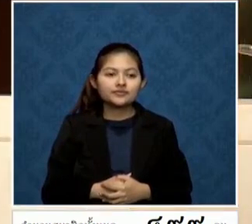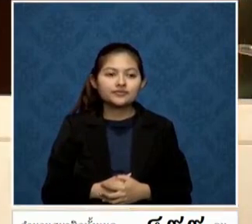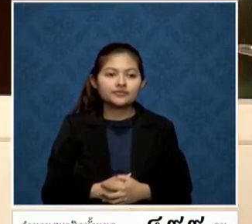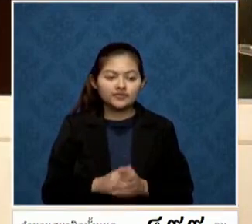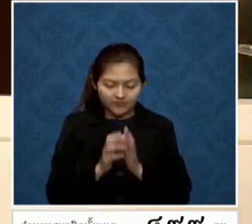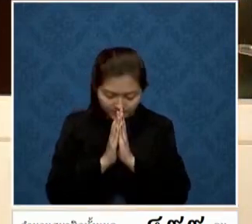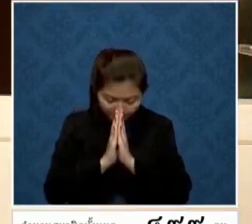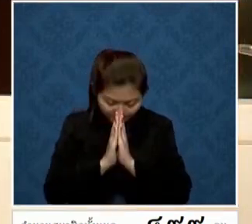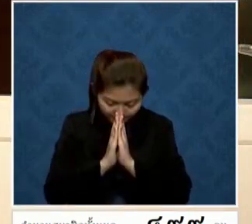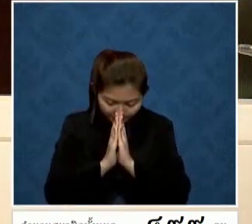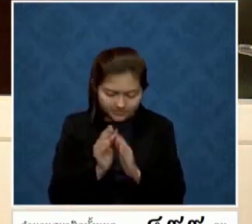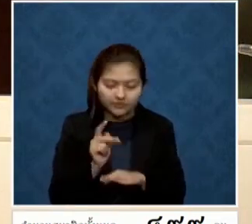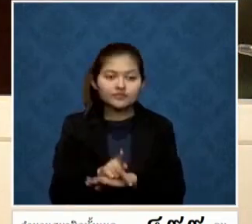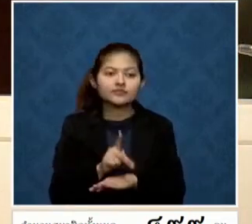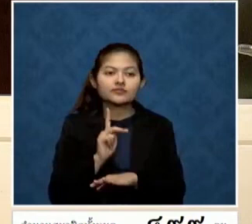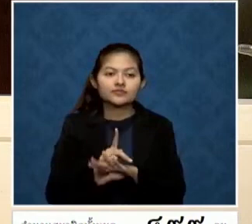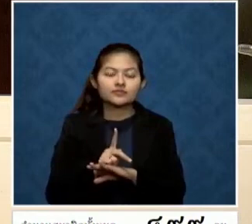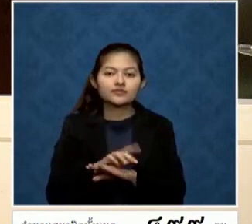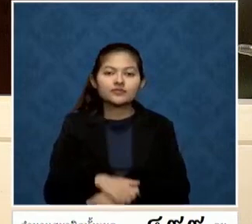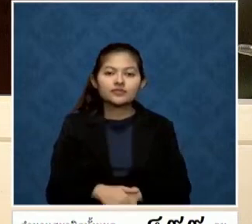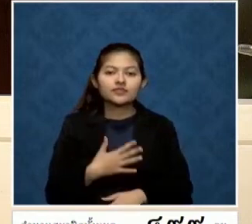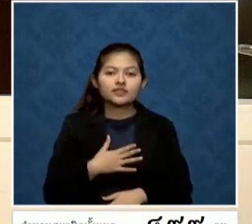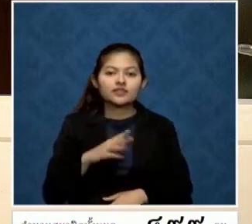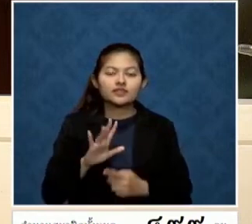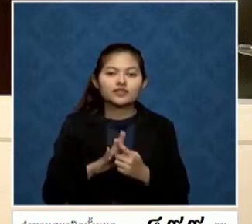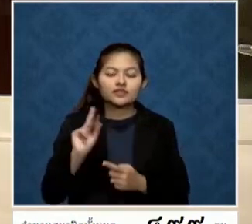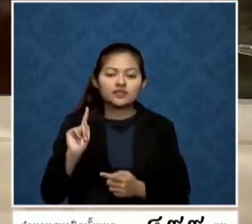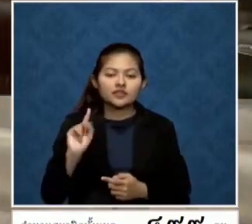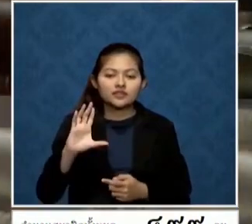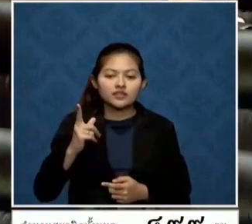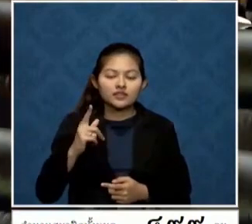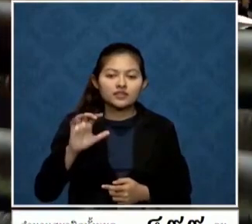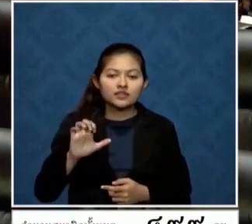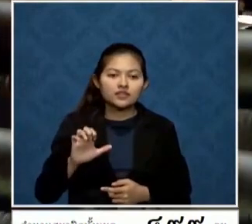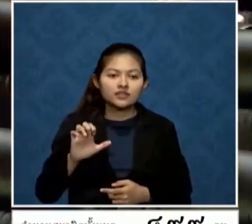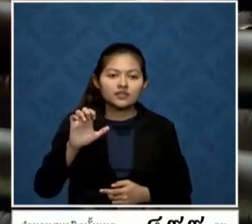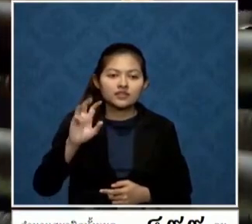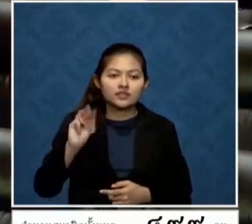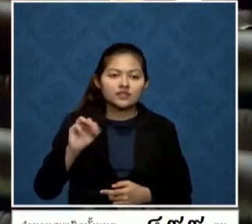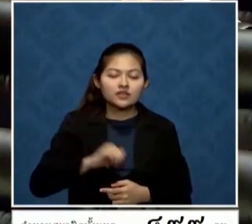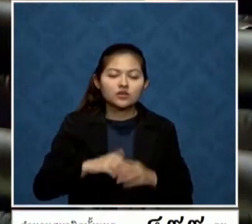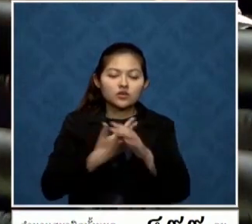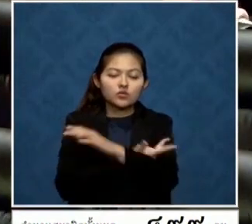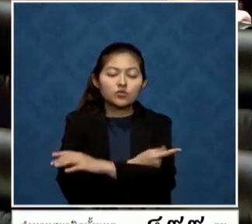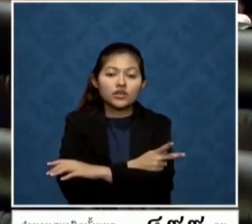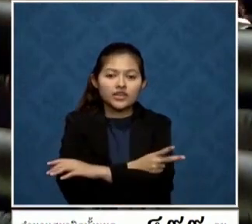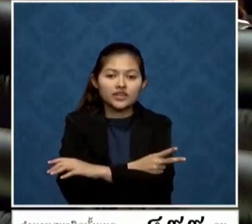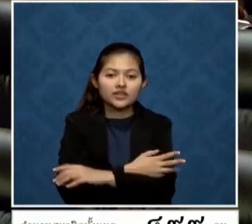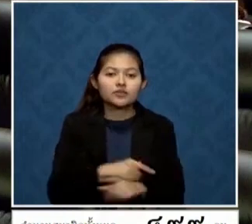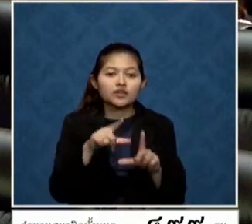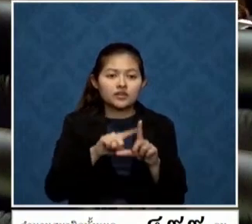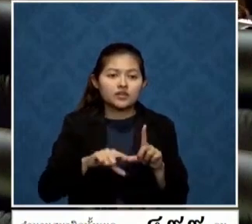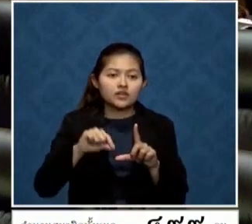กราบเรียนท่านประธานสภาที่เคารพผมนายเฉลิมพงษ์แสงดีสมาชิกสภาผู้แทนราษฎรจังหวัดภูเก็ตเขต 2พรรคกก้า